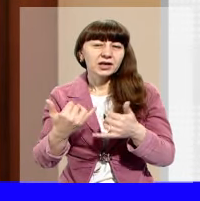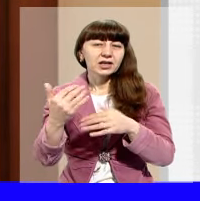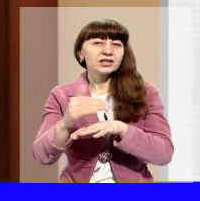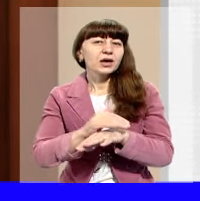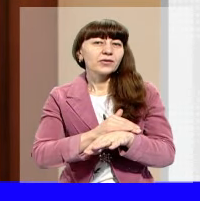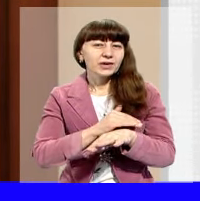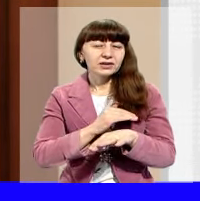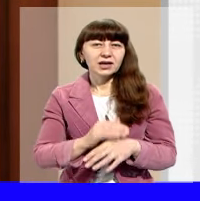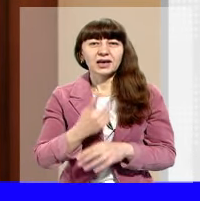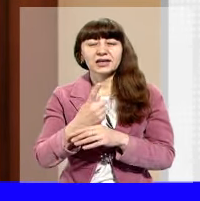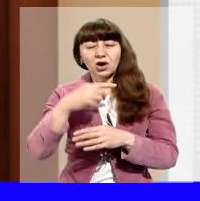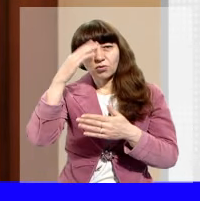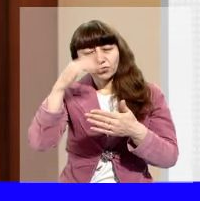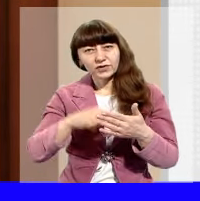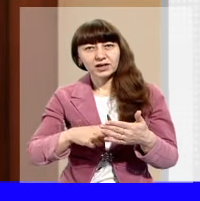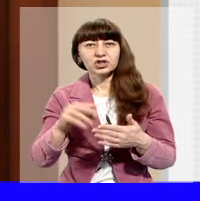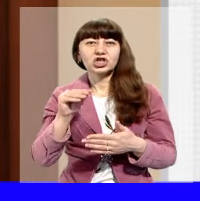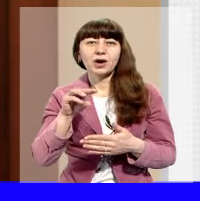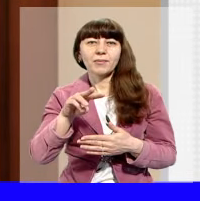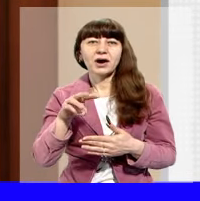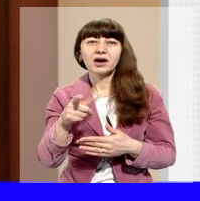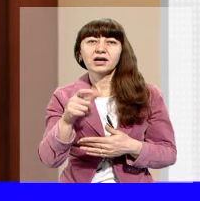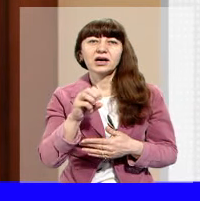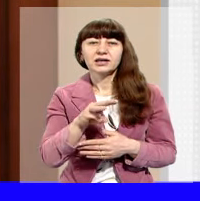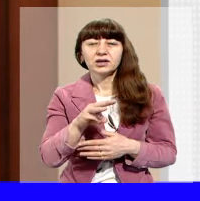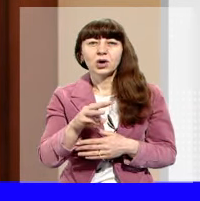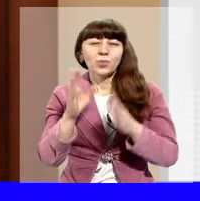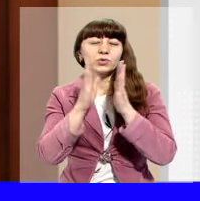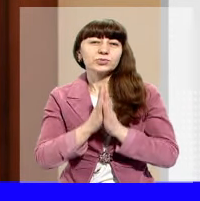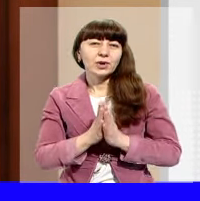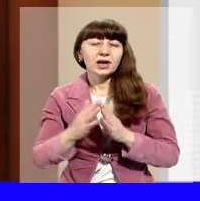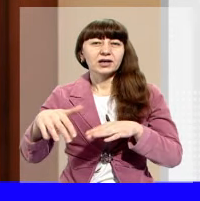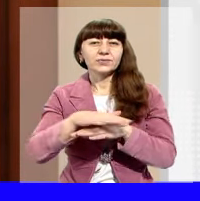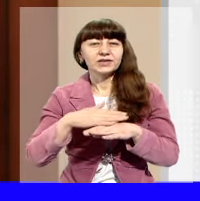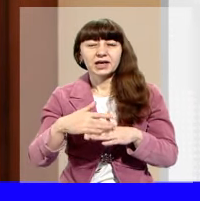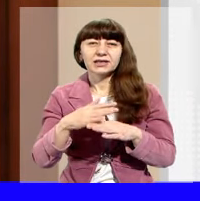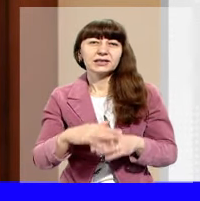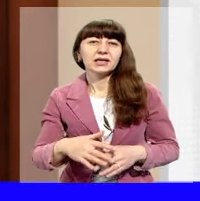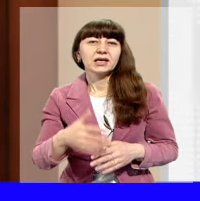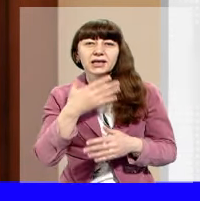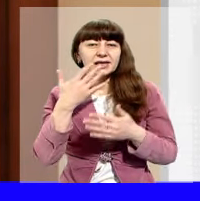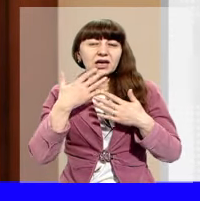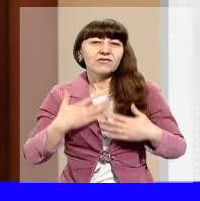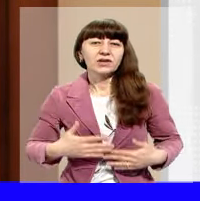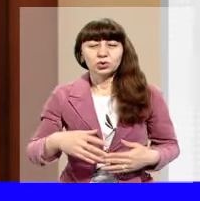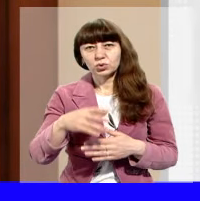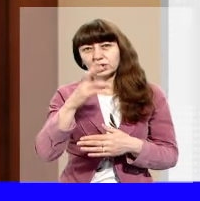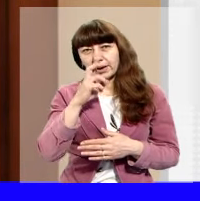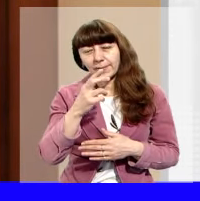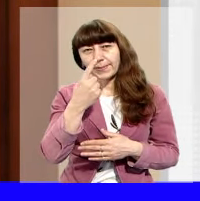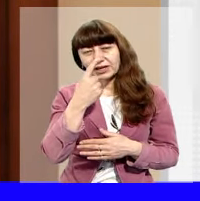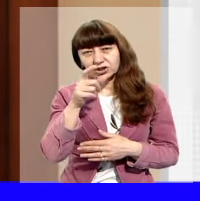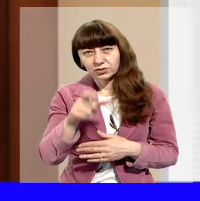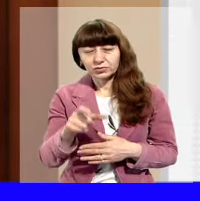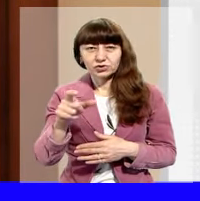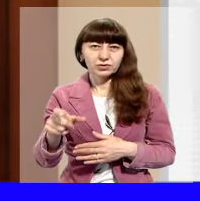шашқан жамағаттың дін мен дәстүрді тең ұстап, еліміздің бірлігі мен тұтастығын нығайта түсеріне сенімім мол. Қасиетті Рамазан